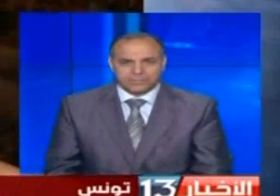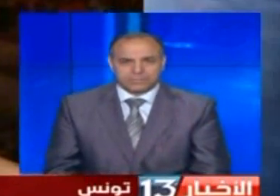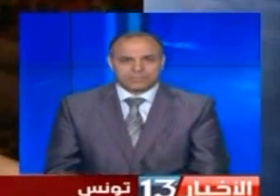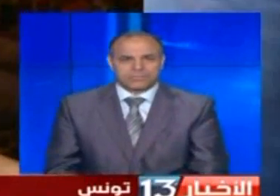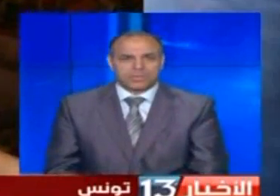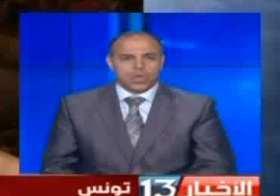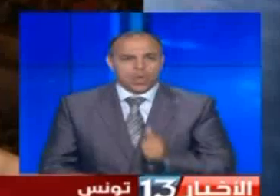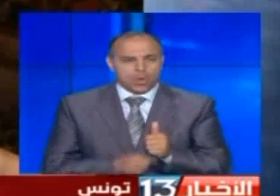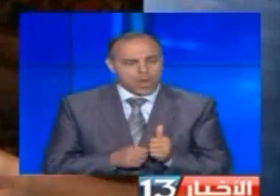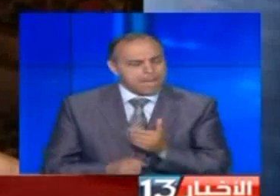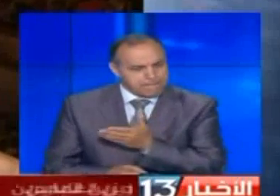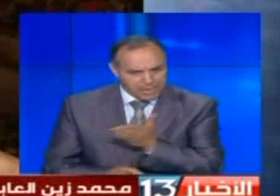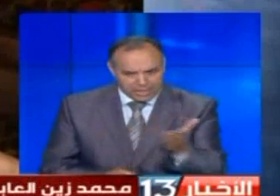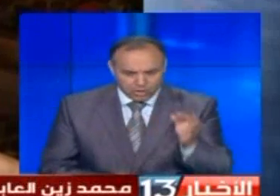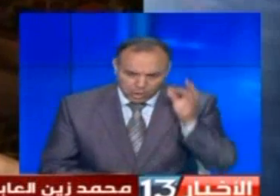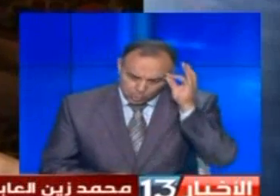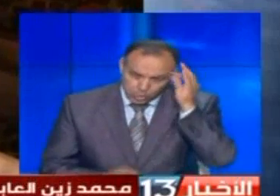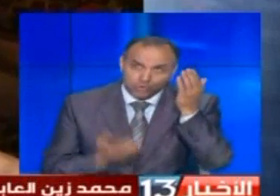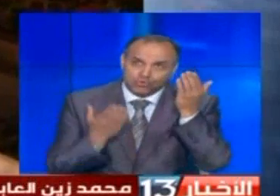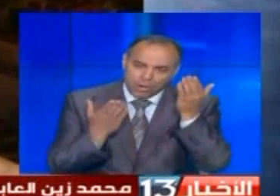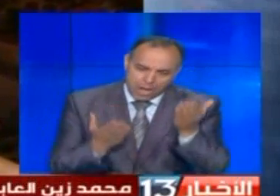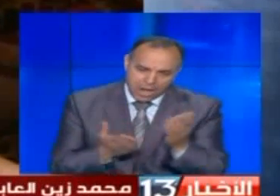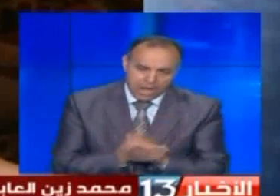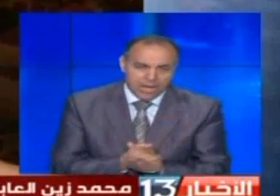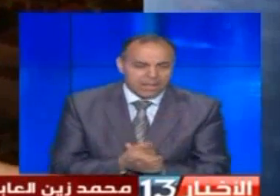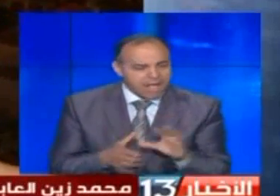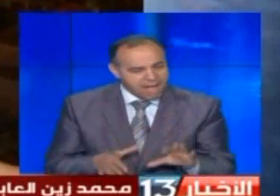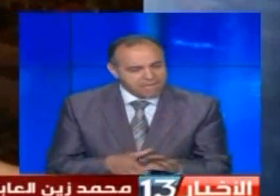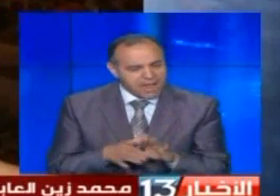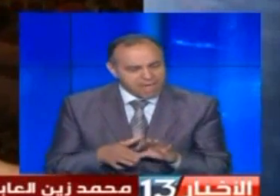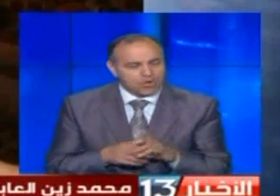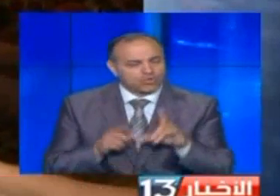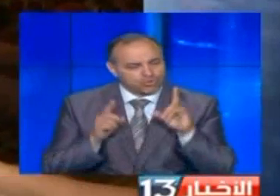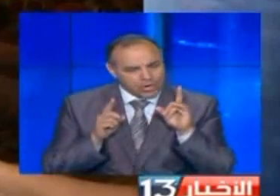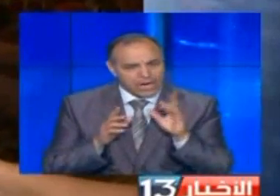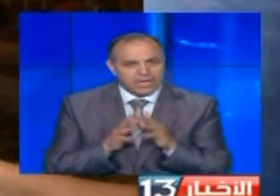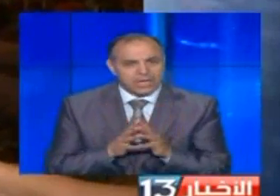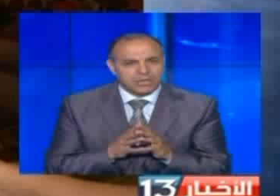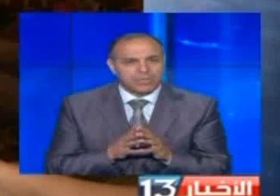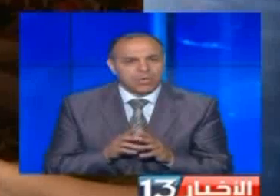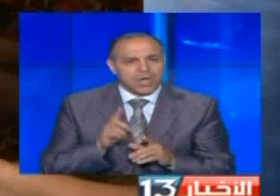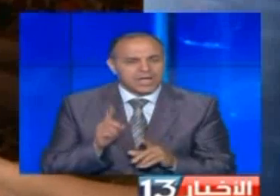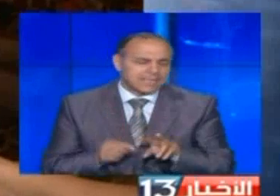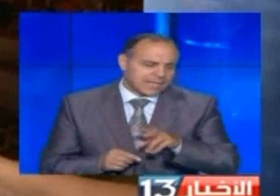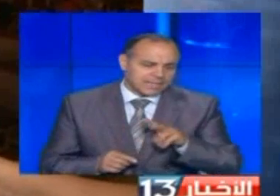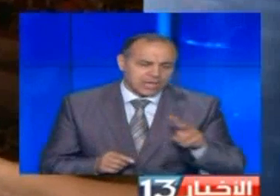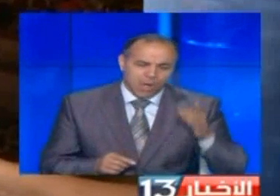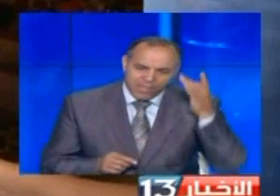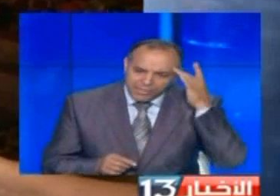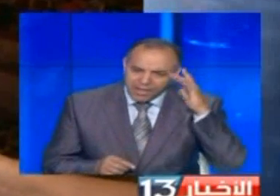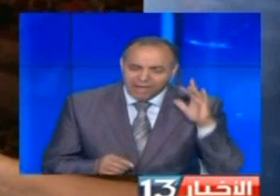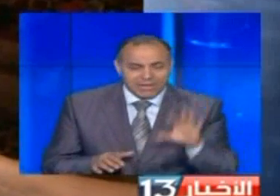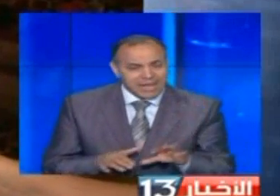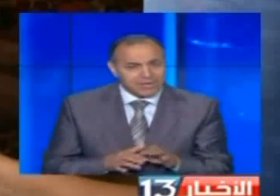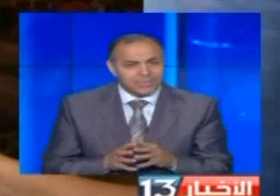كل عام وإحنا خير بخير، إن شاء الله تونس ديما يعني عندها تظاهرات والمهرجانات وخاصة التنوع يعني الثقافي الخاص